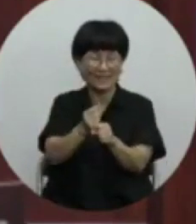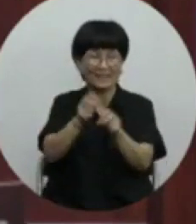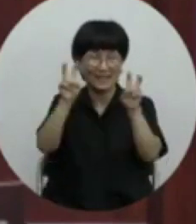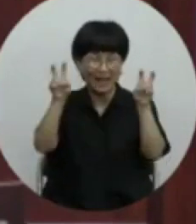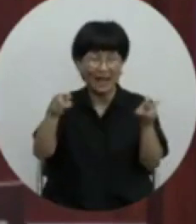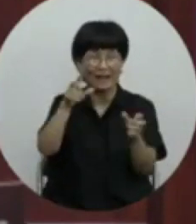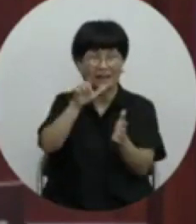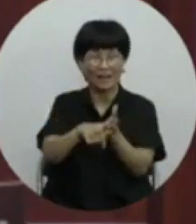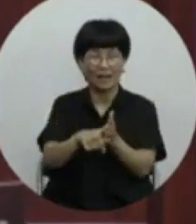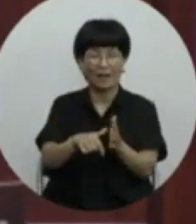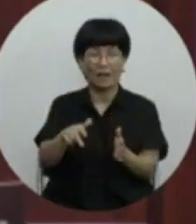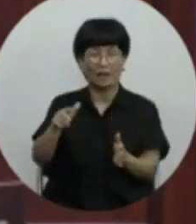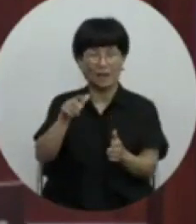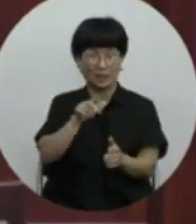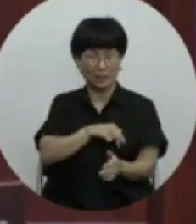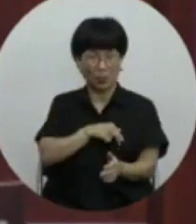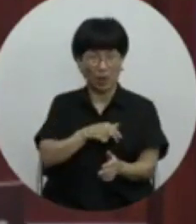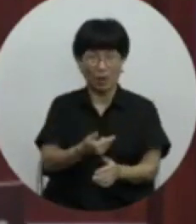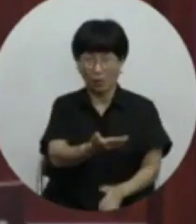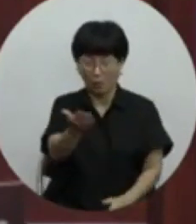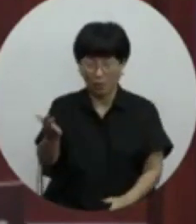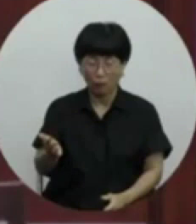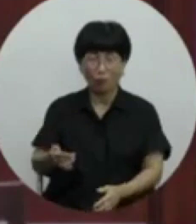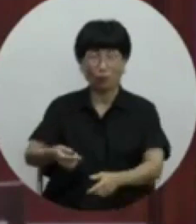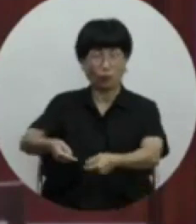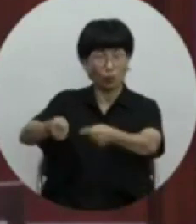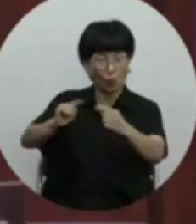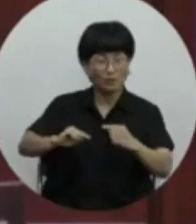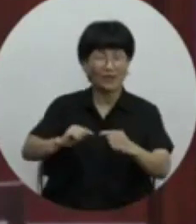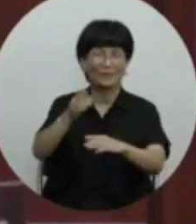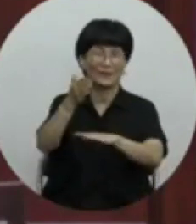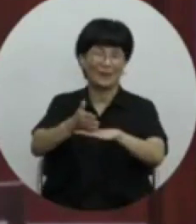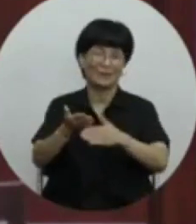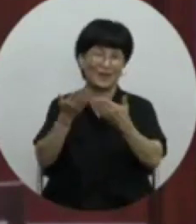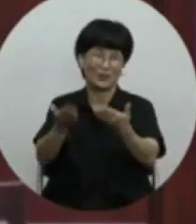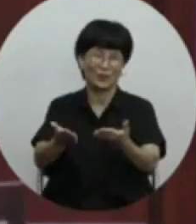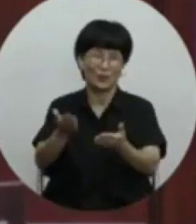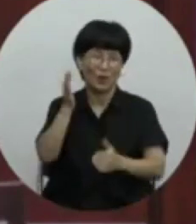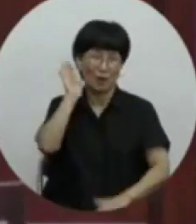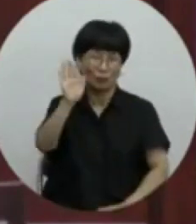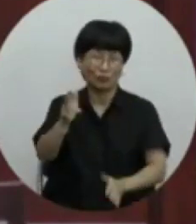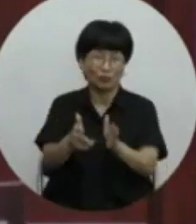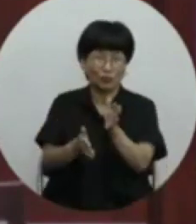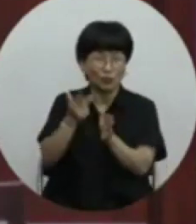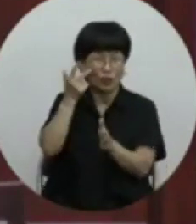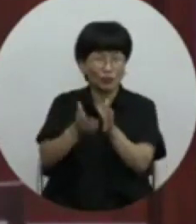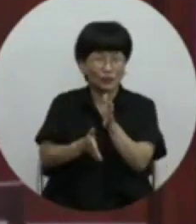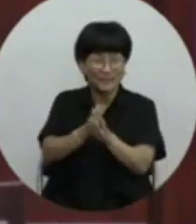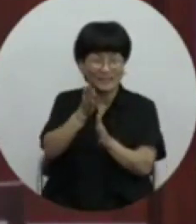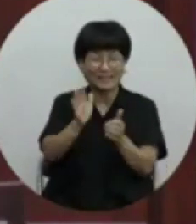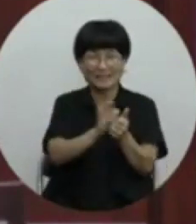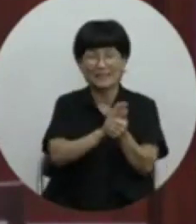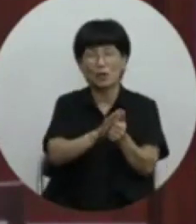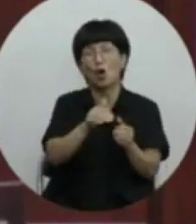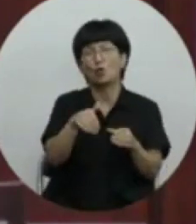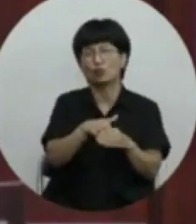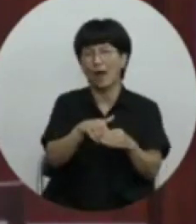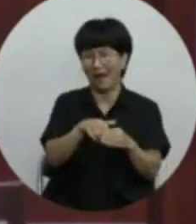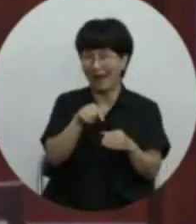의회의 적극적인 동참에 감사드리며 앞으로도 여주시에 친절 문화가